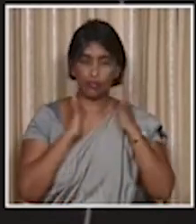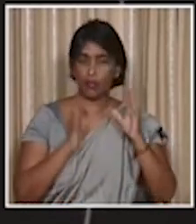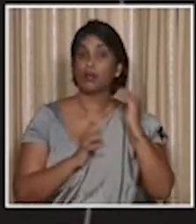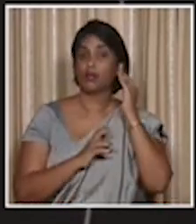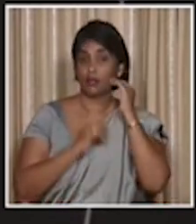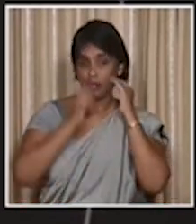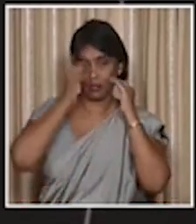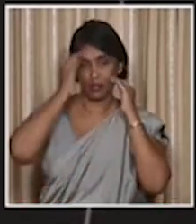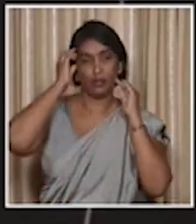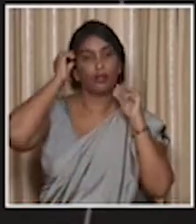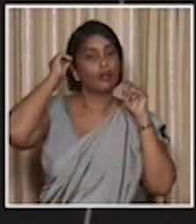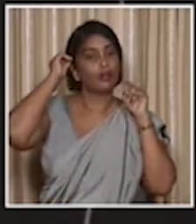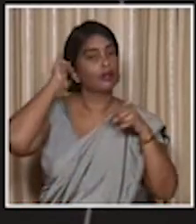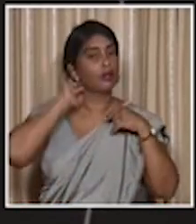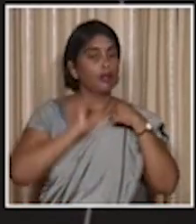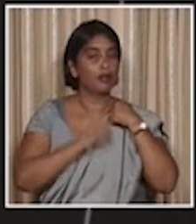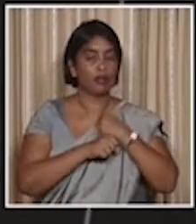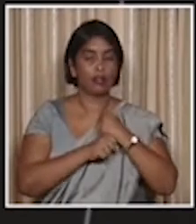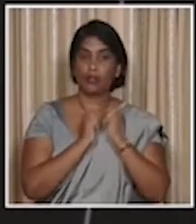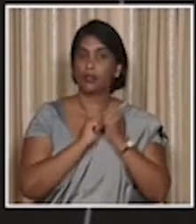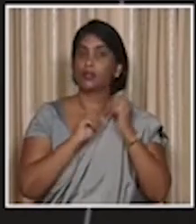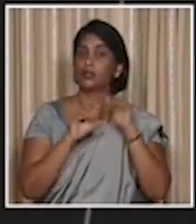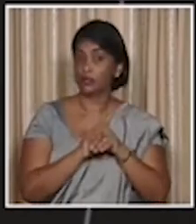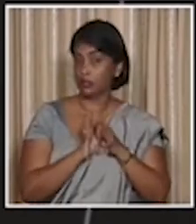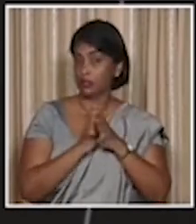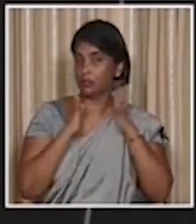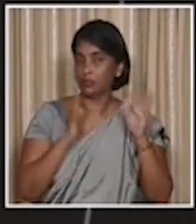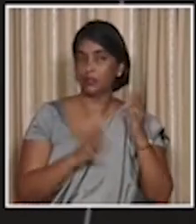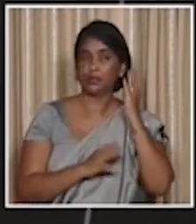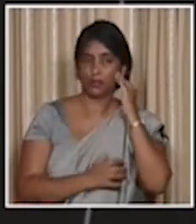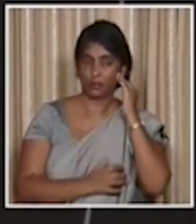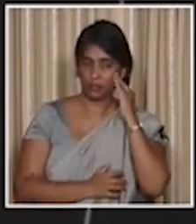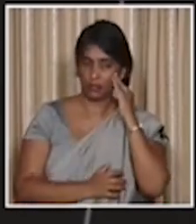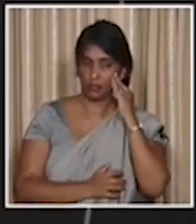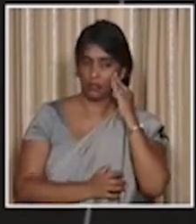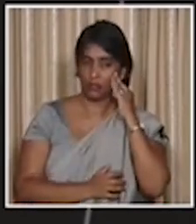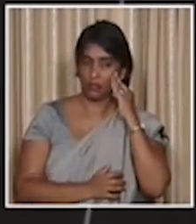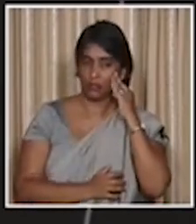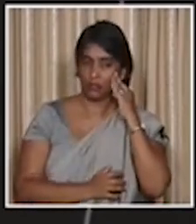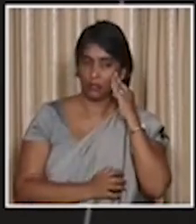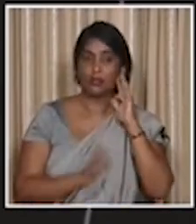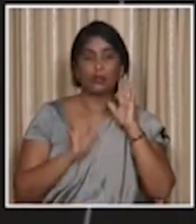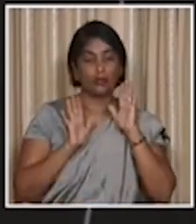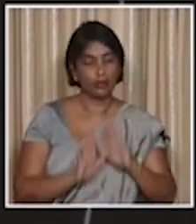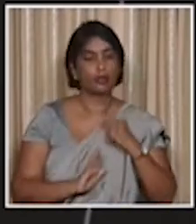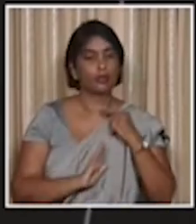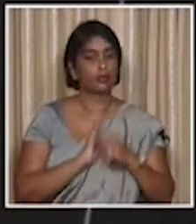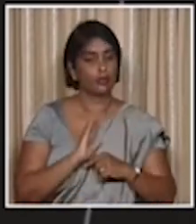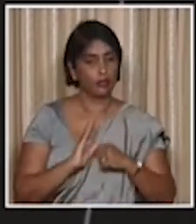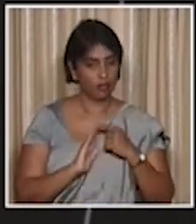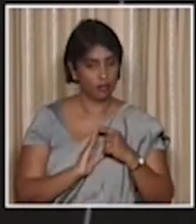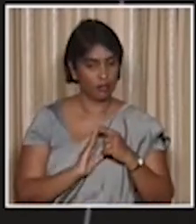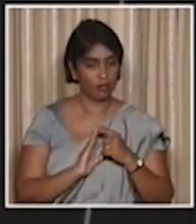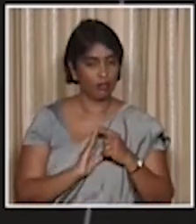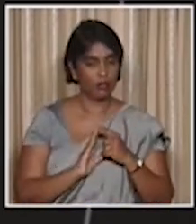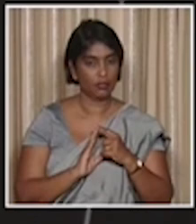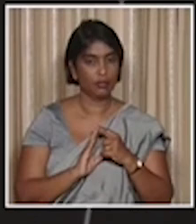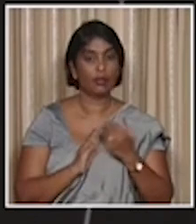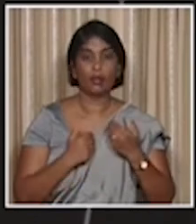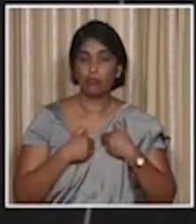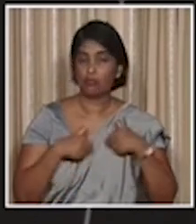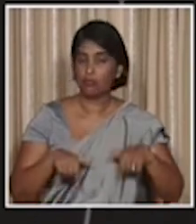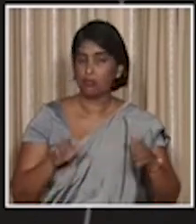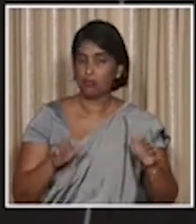කාන්තාවෝ මේ රජයේ සේවයේ යෙදලා ඉන්නේ කාන්තාවෝ එහෙව් රටක